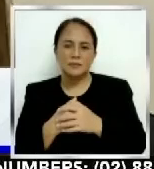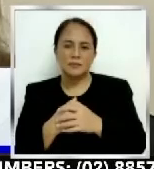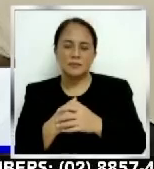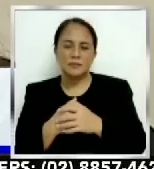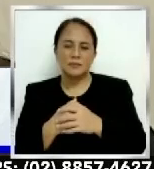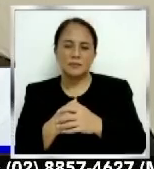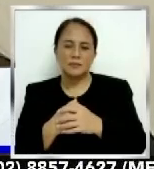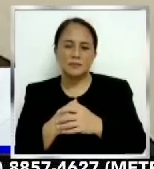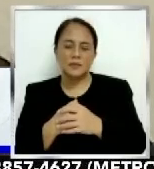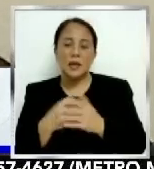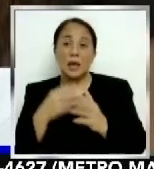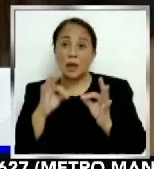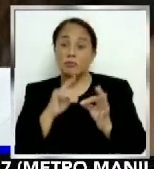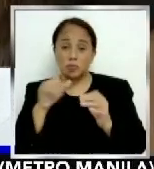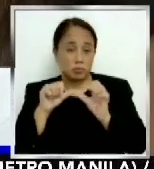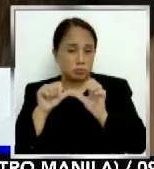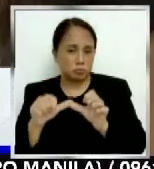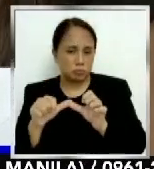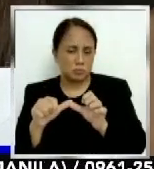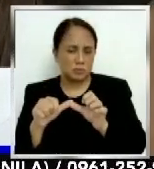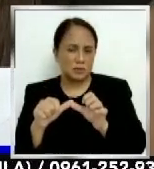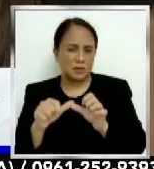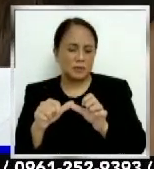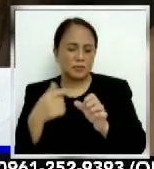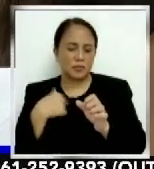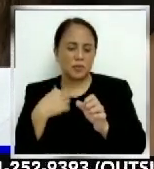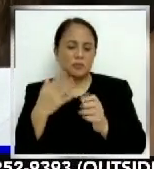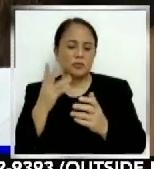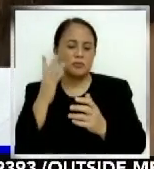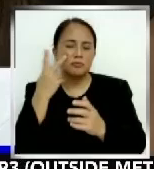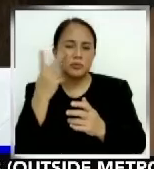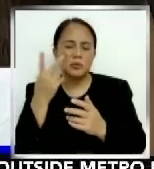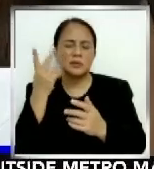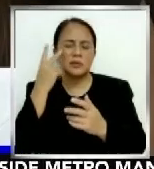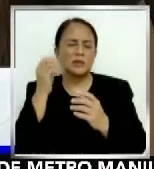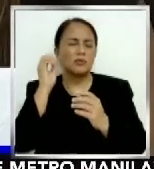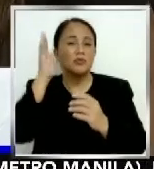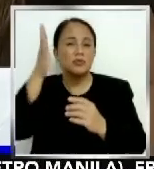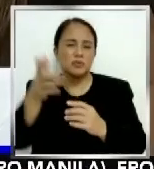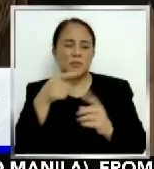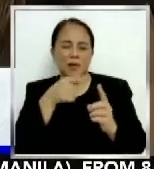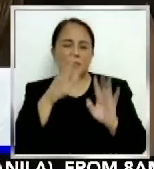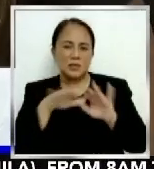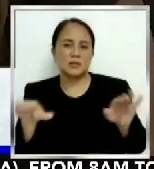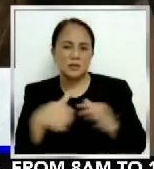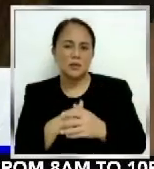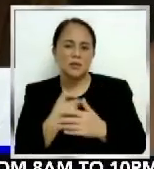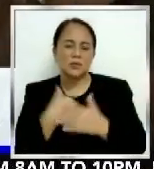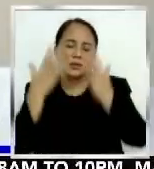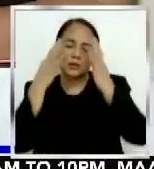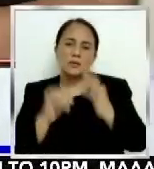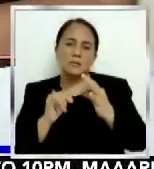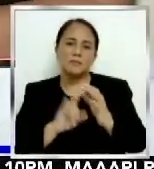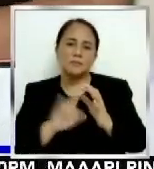kung itutuloy ko po ba, pero for their future na lang po, iniisip ko na lang po. Kaya nag-decide po ako. 2 years lang